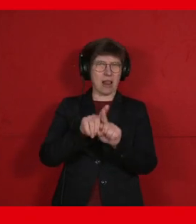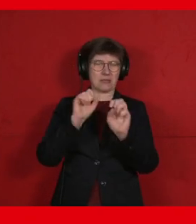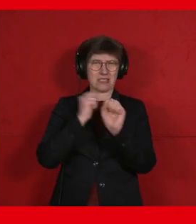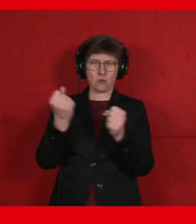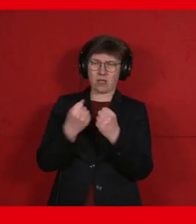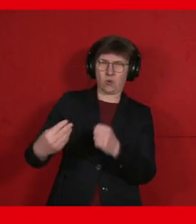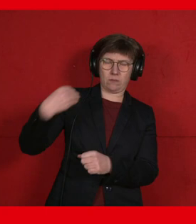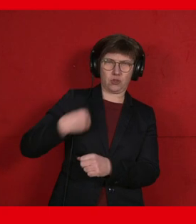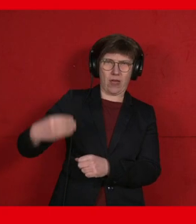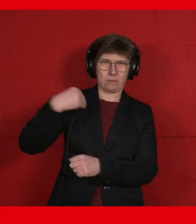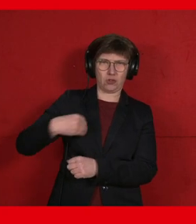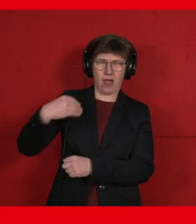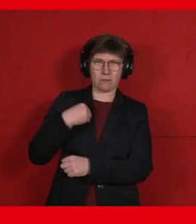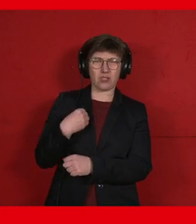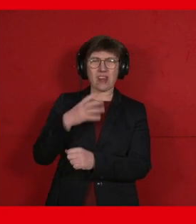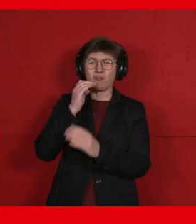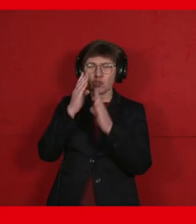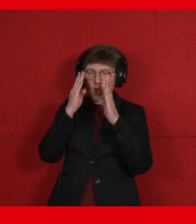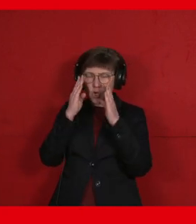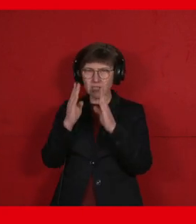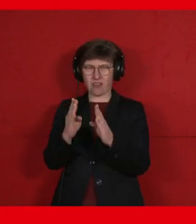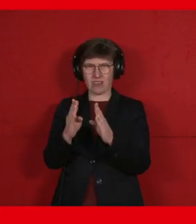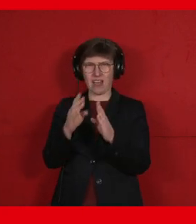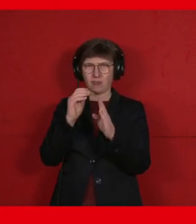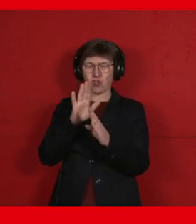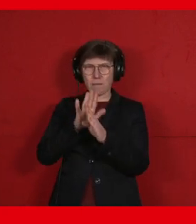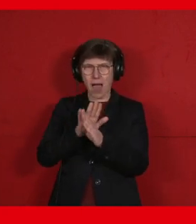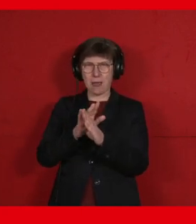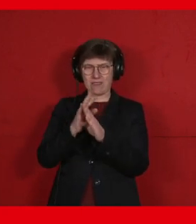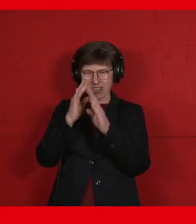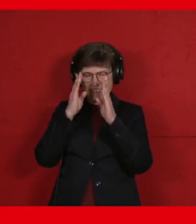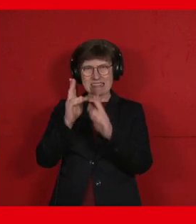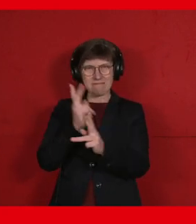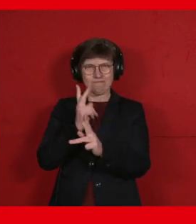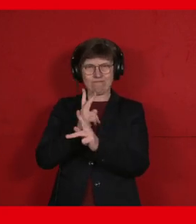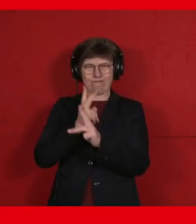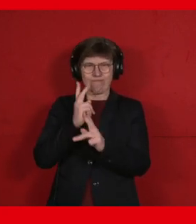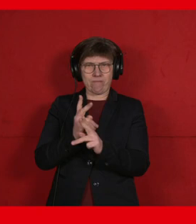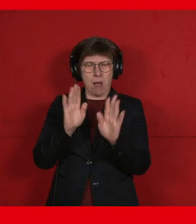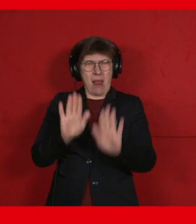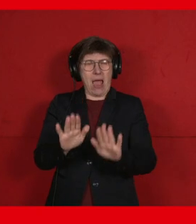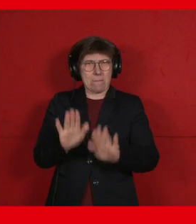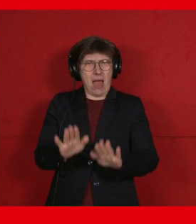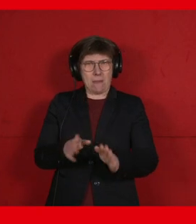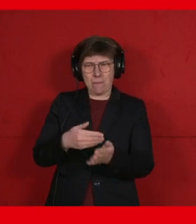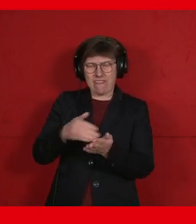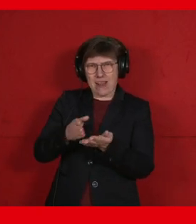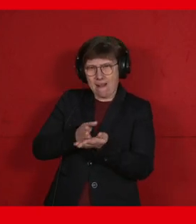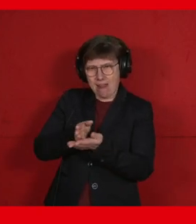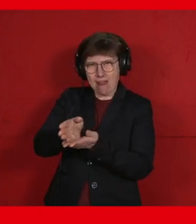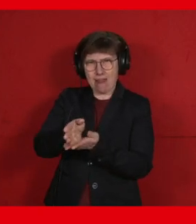die gerne, und ich sage das nochmal, konservieren, also das Konservative herausstreichen und sagen, lass uns doch mal auf dieser Linie